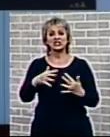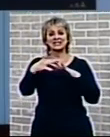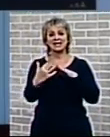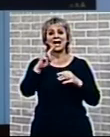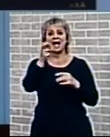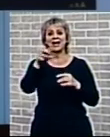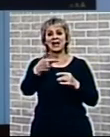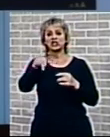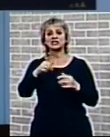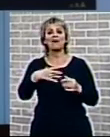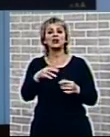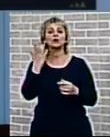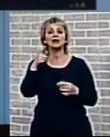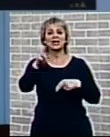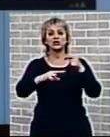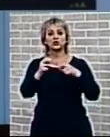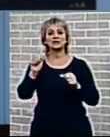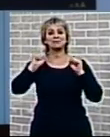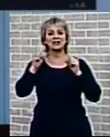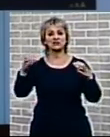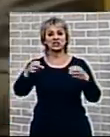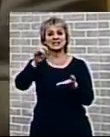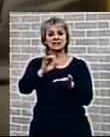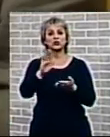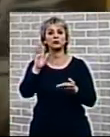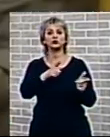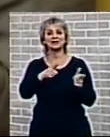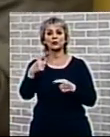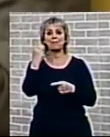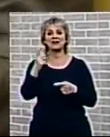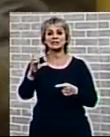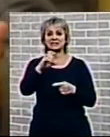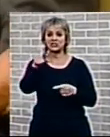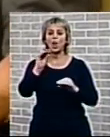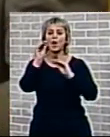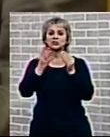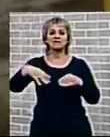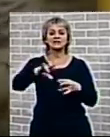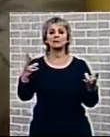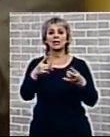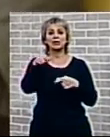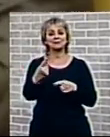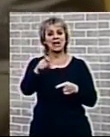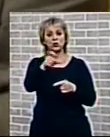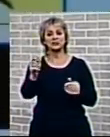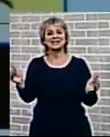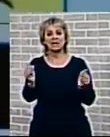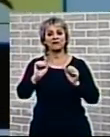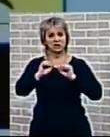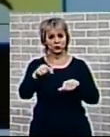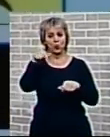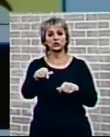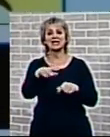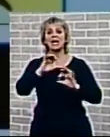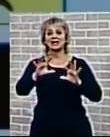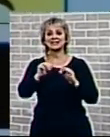станицы Кагальницкой волнуют, когда достроят спортивный центр. Он будет готов к 1 сентября и обустроен всем необходимым для людей с ограниченными